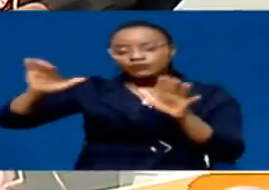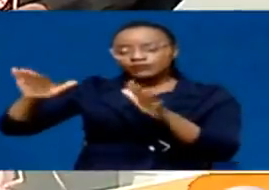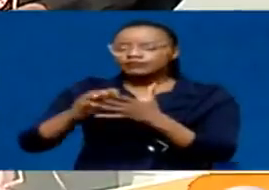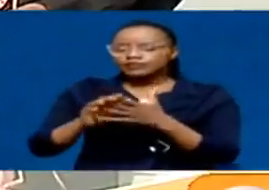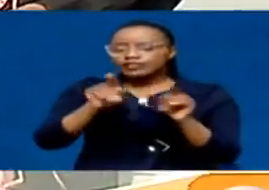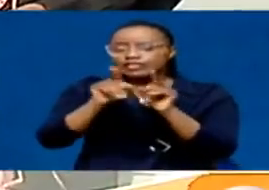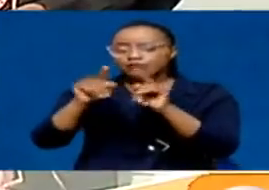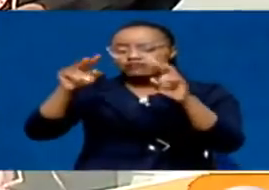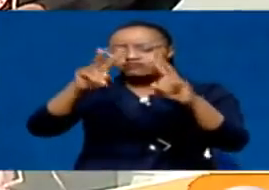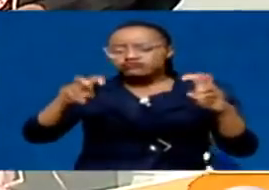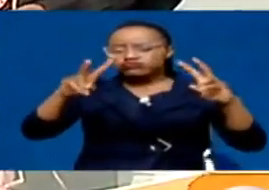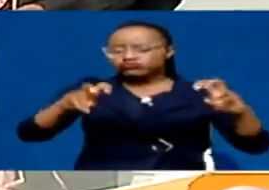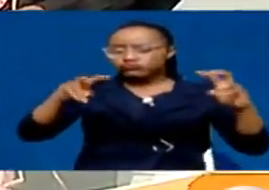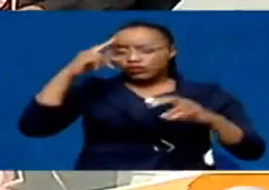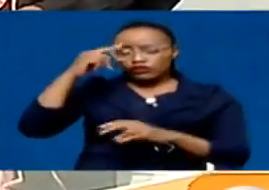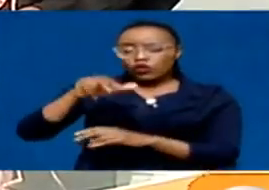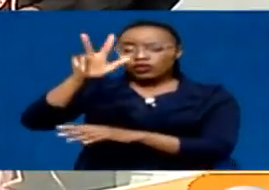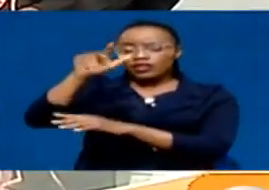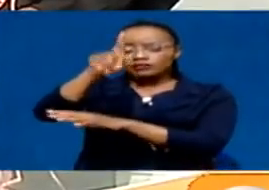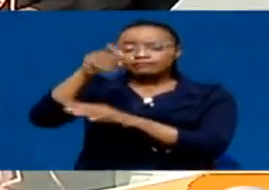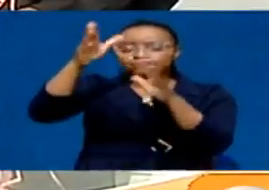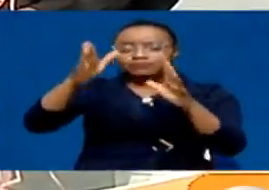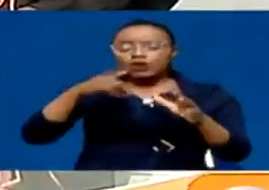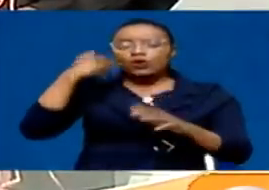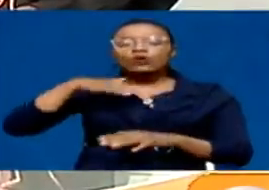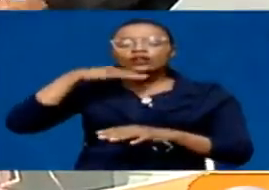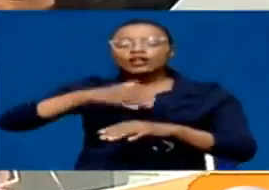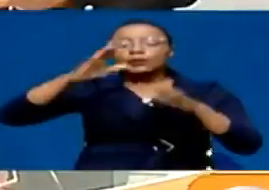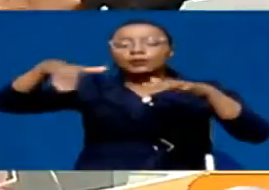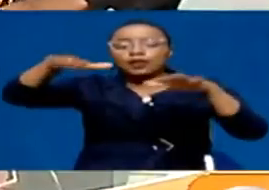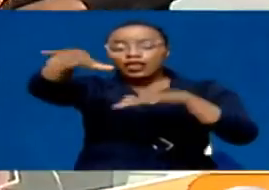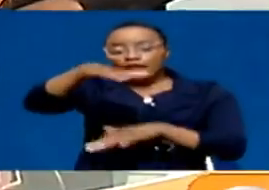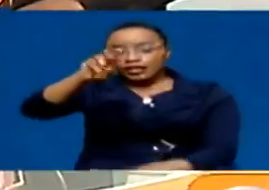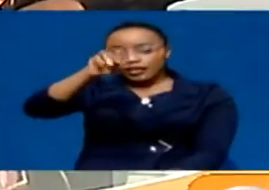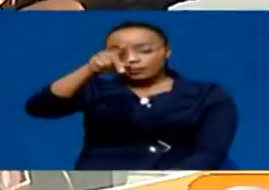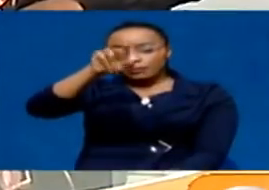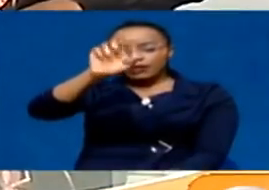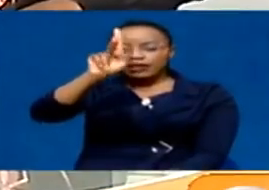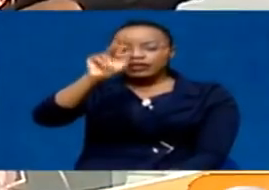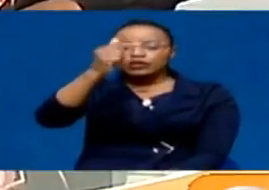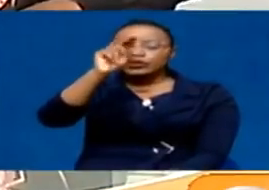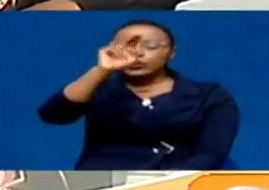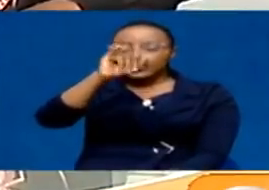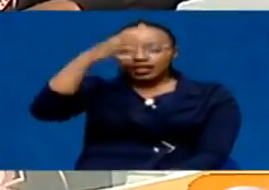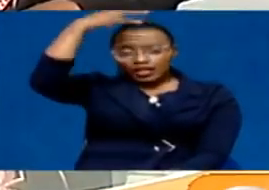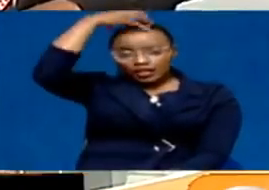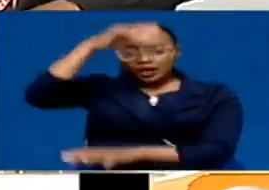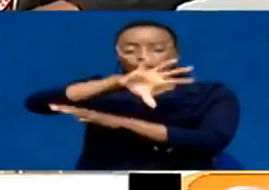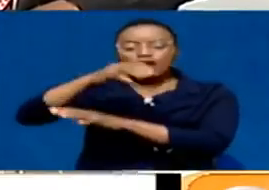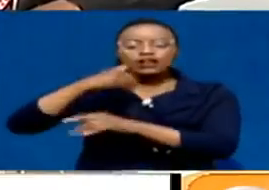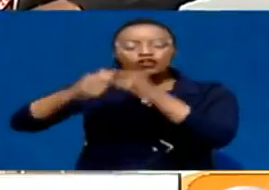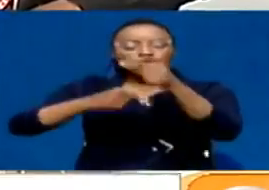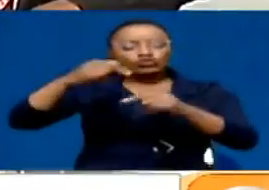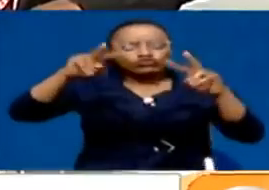Na mtazamaji, shughuli za kutafuta miili ya wavuvi watatu waliokufa maji baharini katika eneo la Mpeketoni, kaunti ya Lamu, imeendelea kutwa